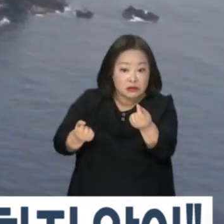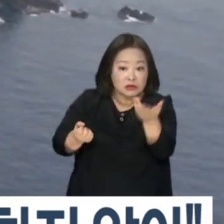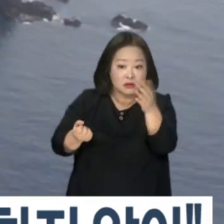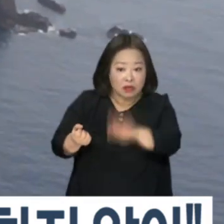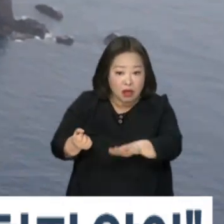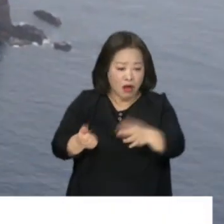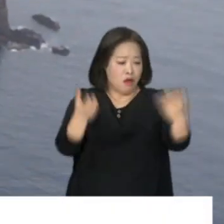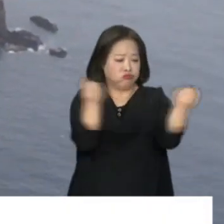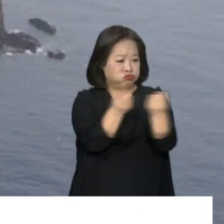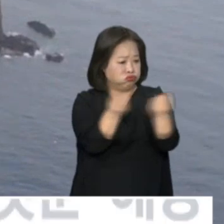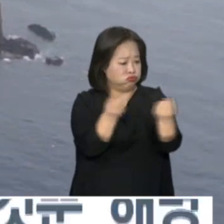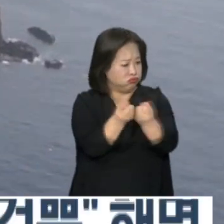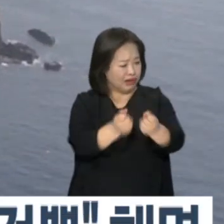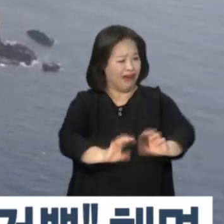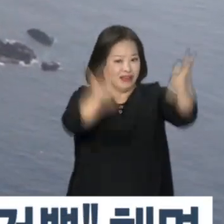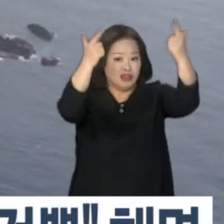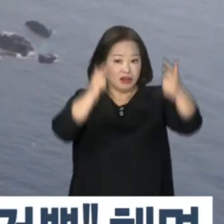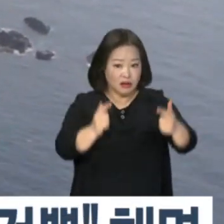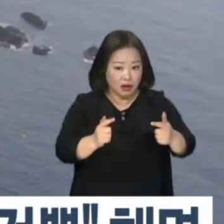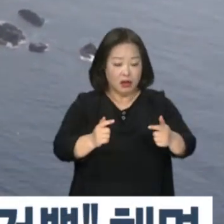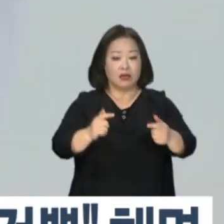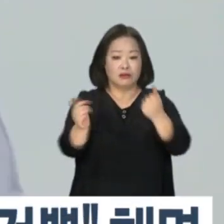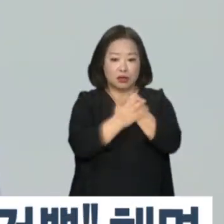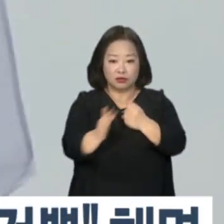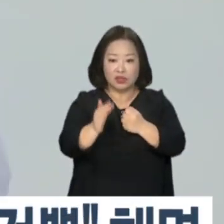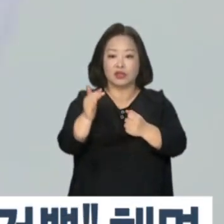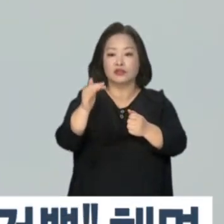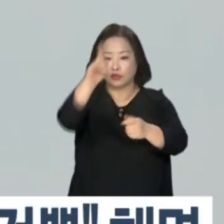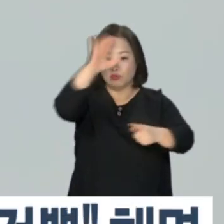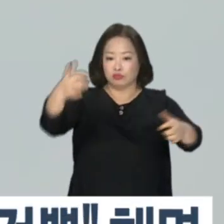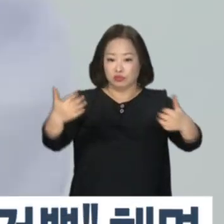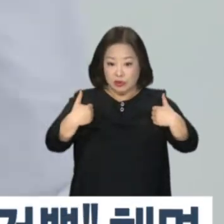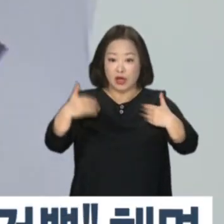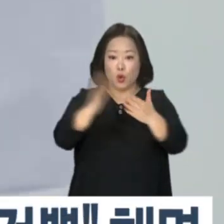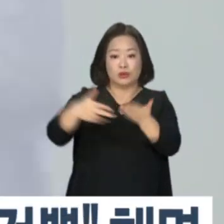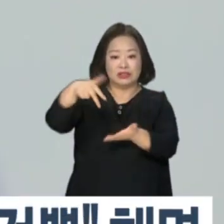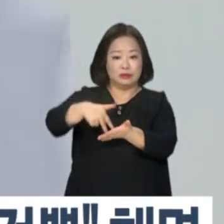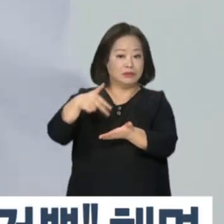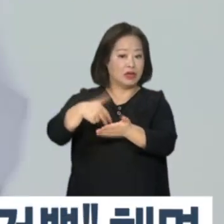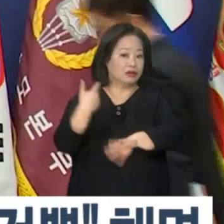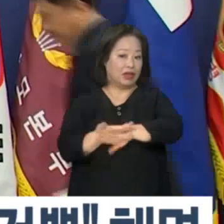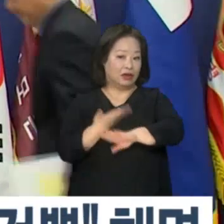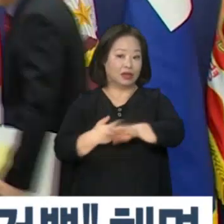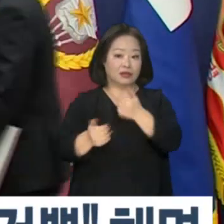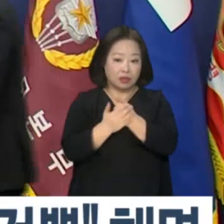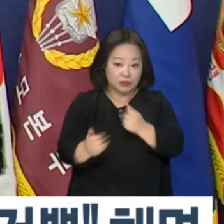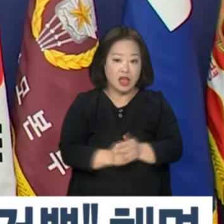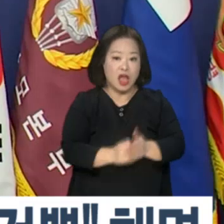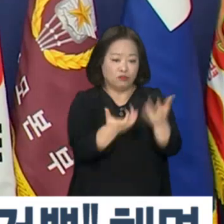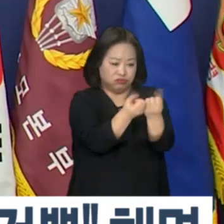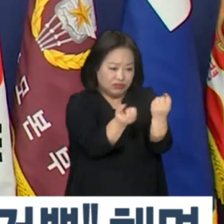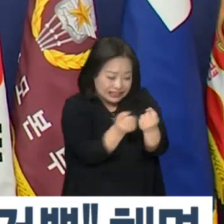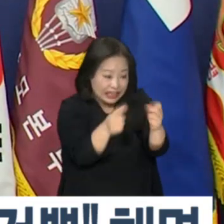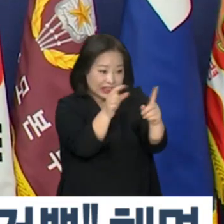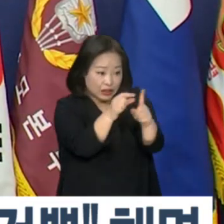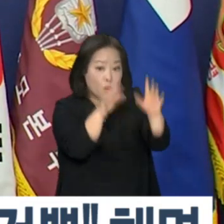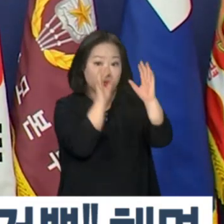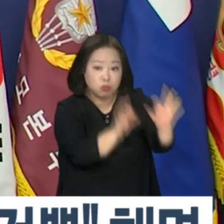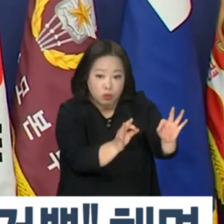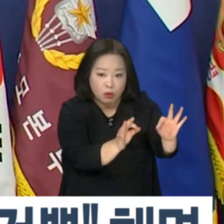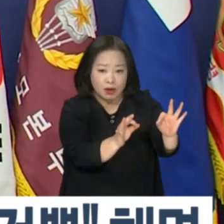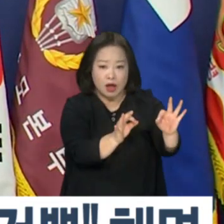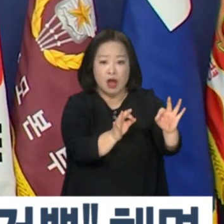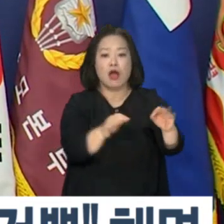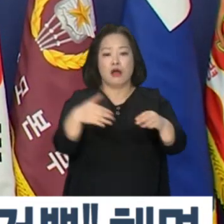영토 분쟁 자체가 존재하지 않는다는 우리 정부의 공식 입장과 다르기 때문입니다이 표현이 지적을 받자 국방부는 궁색한